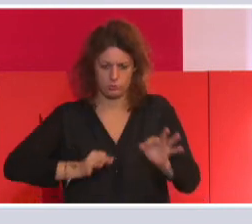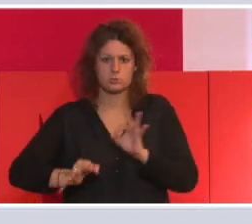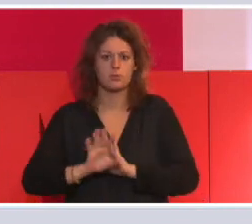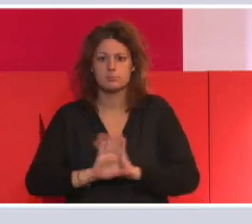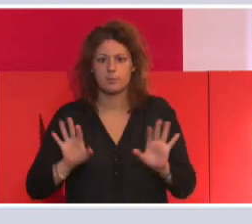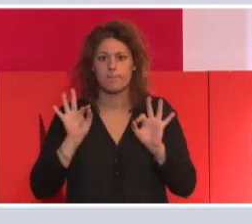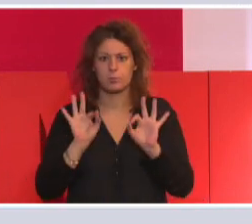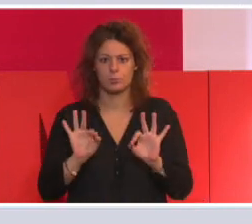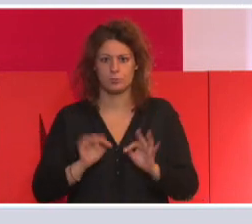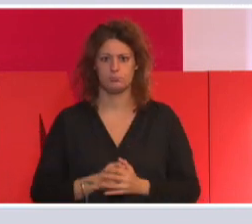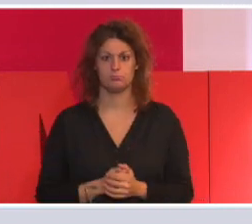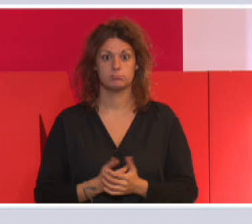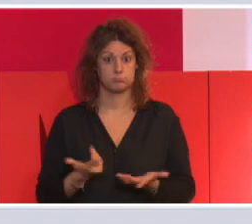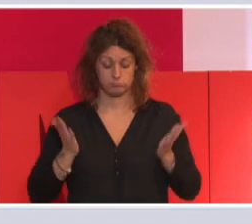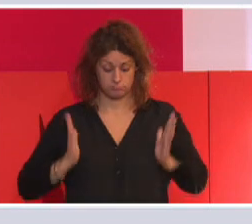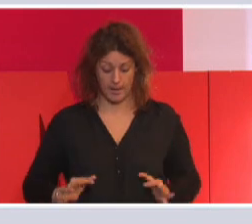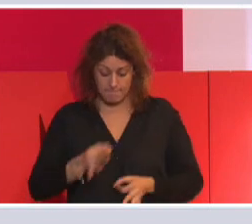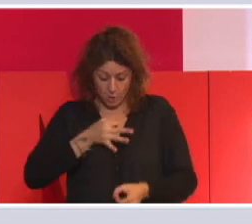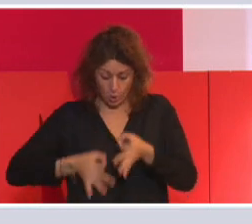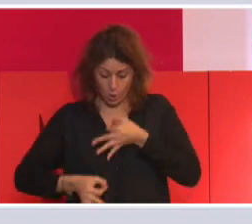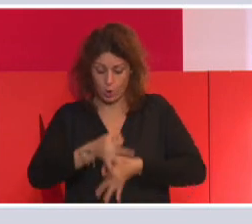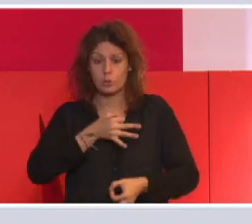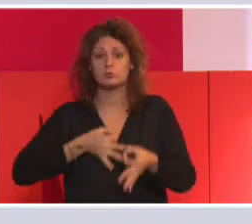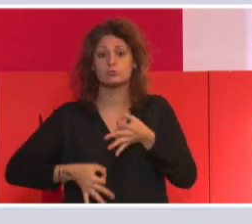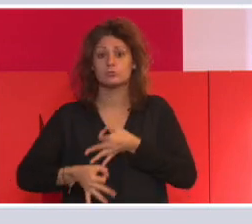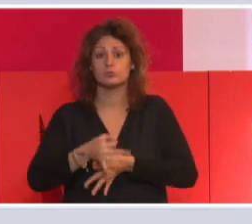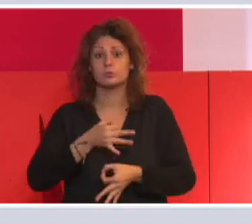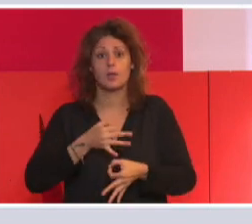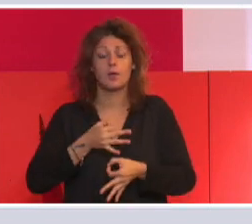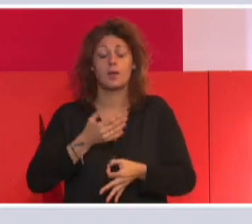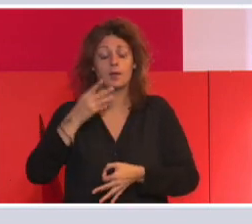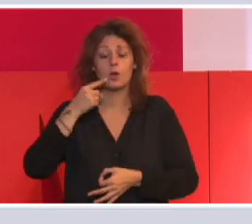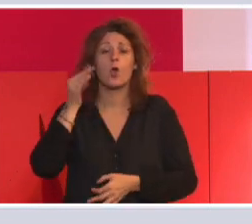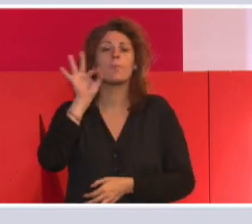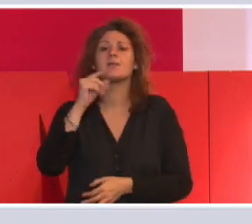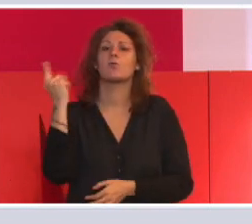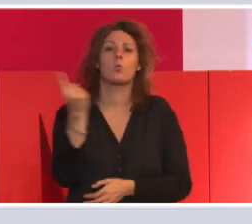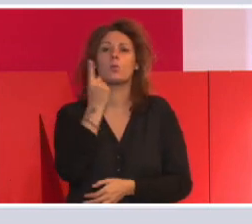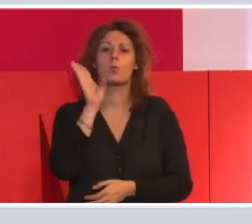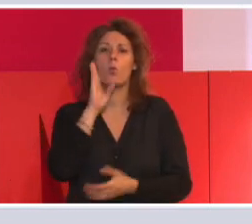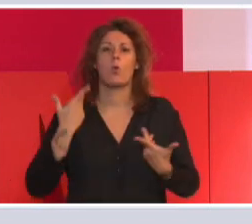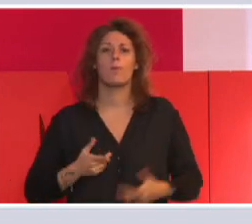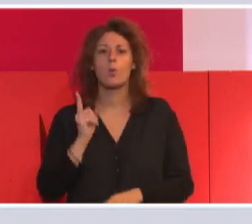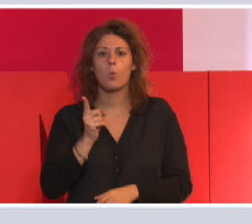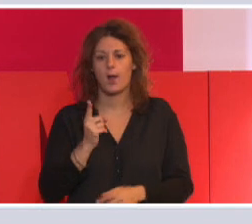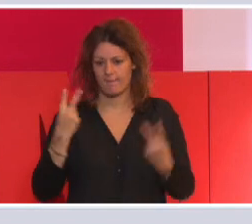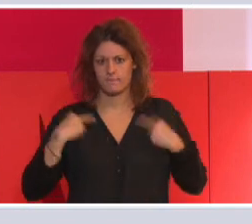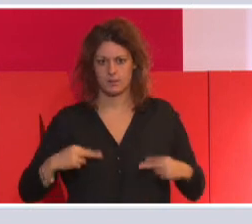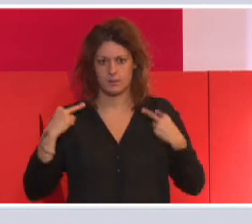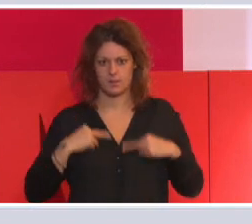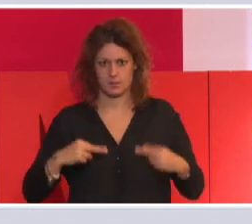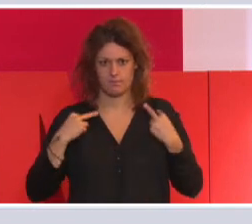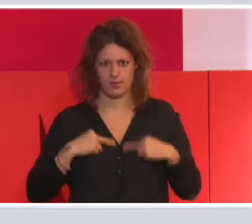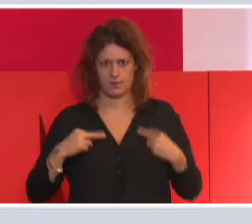e in quanto tali l'unico nostro scopo è sopravvivere noi dobbiamo organizzarci per